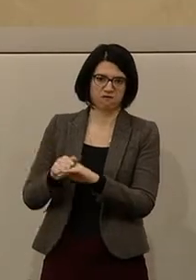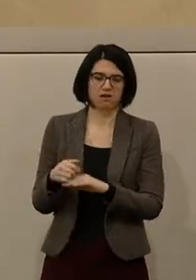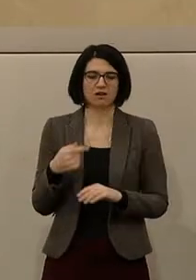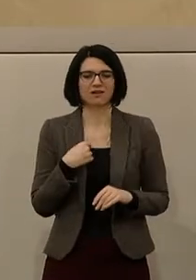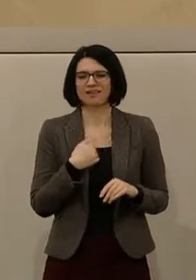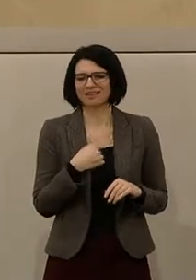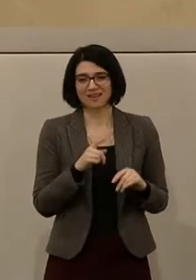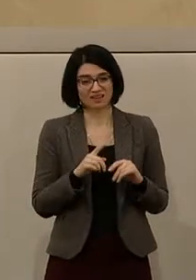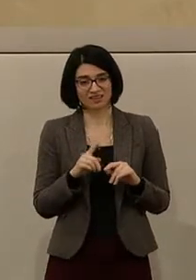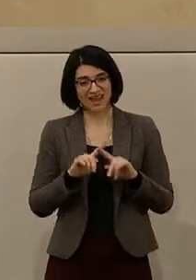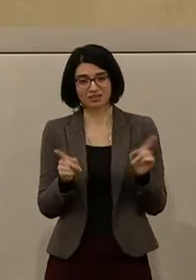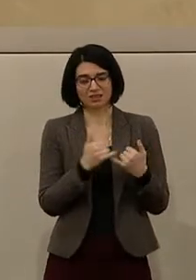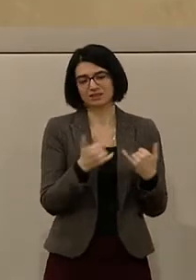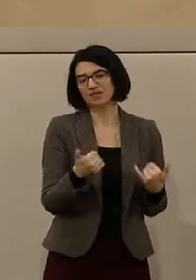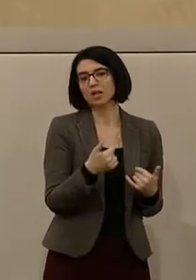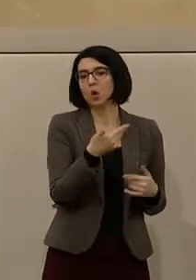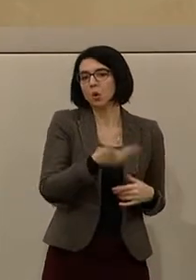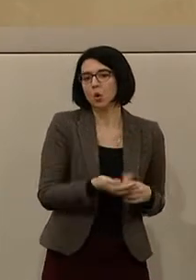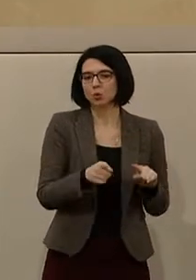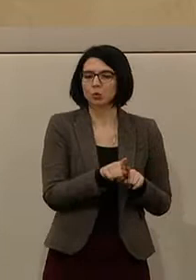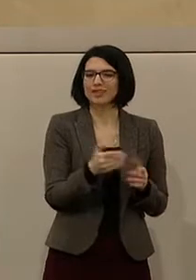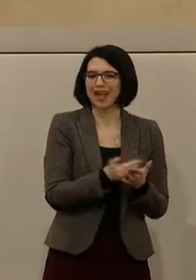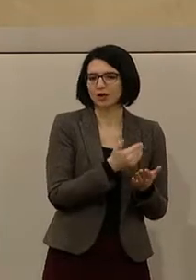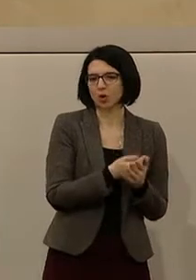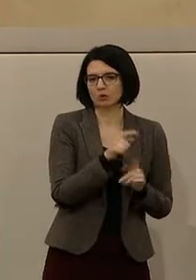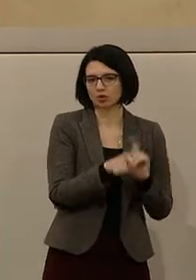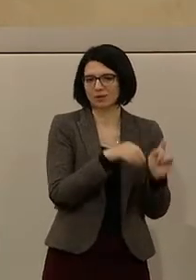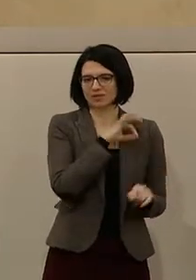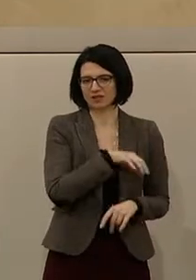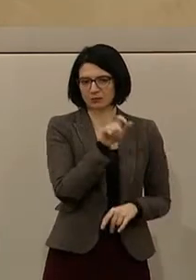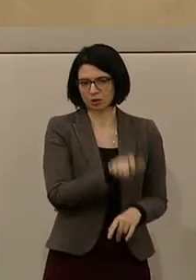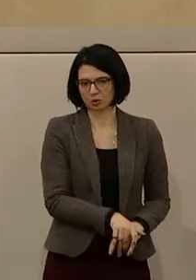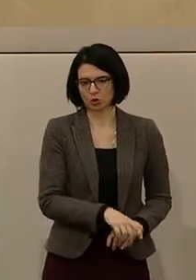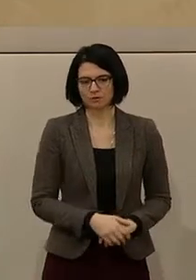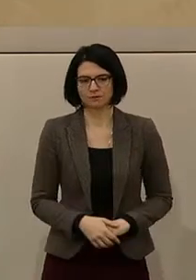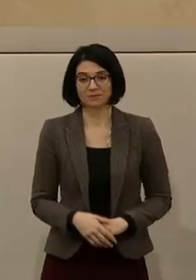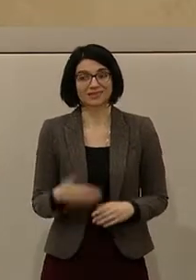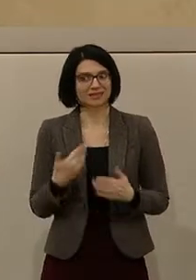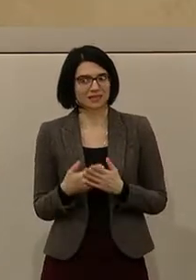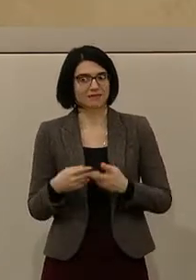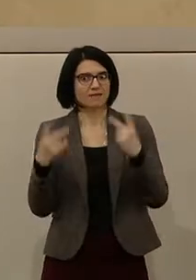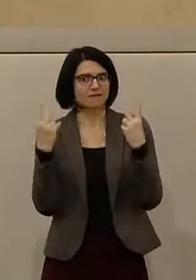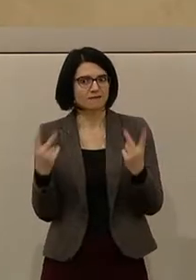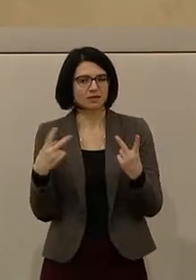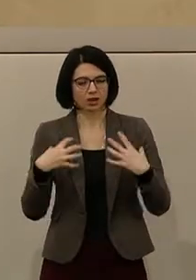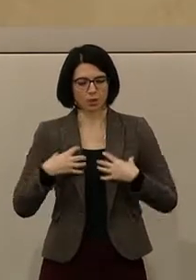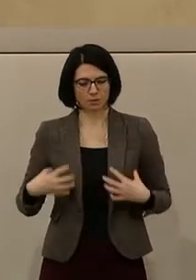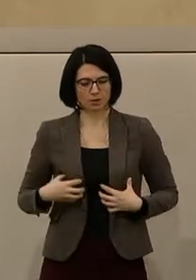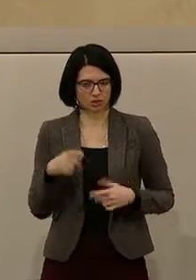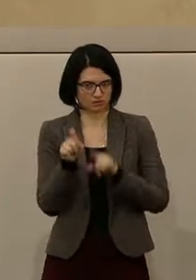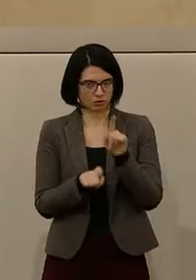und Einkommensteuerpflichtiger. Umso richtiger ist die von uns beabsichtigte Maßnahme, die